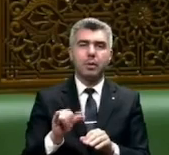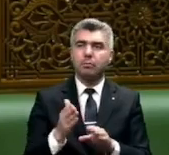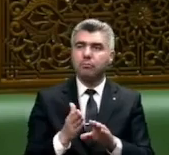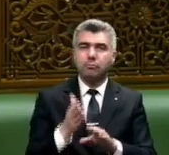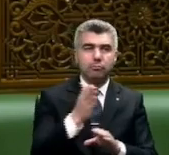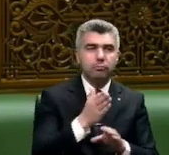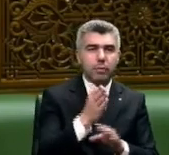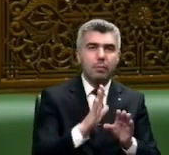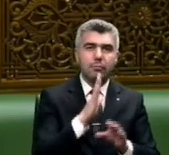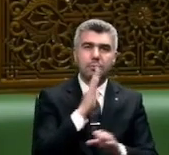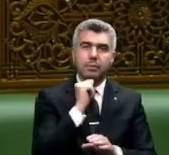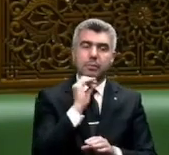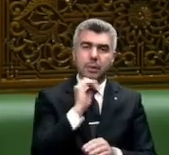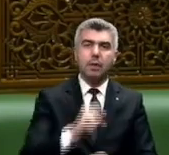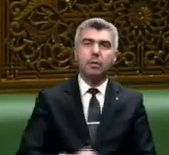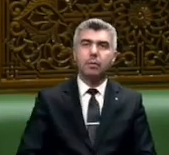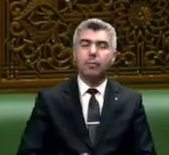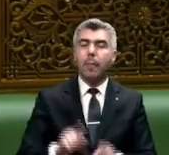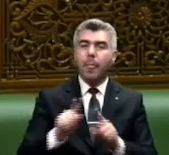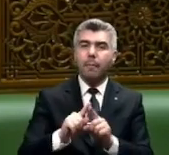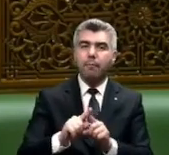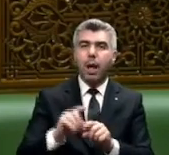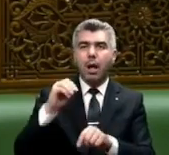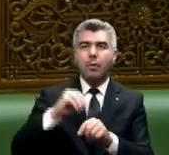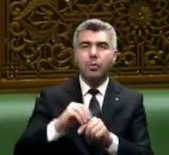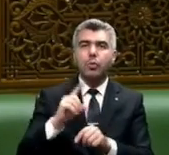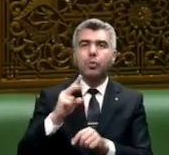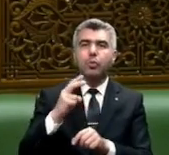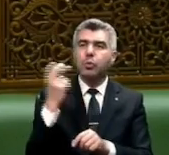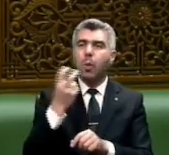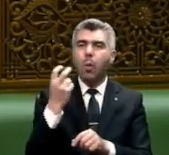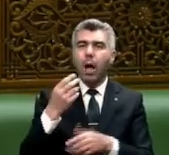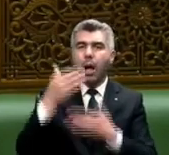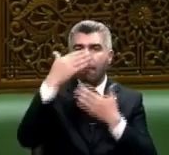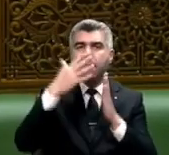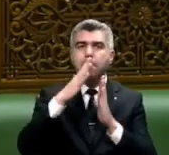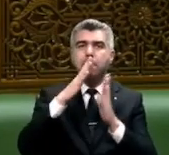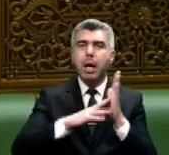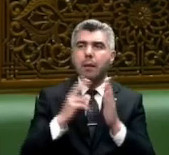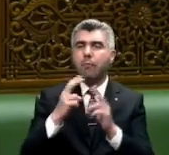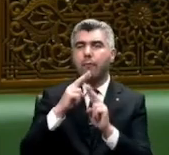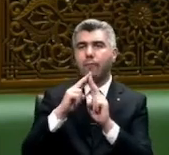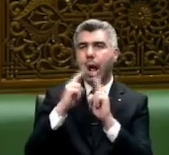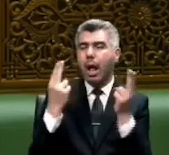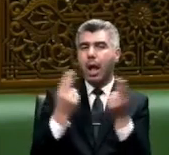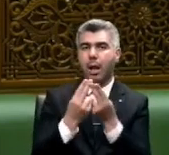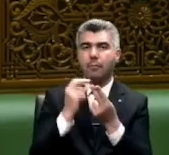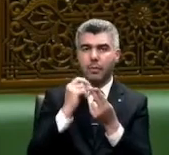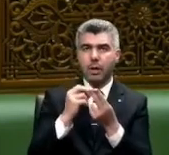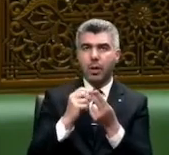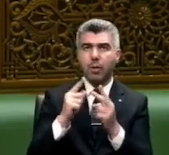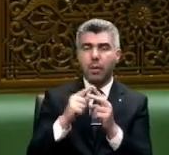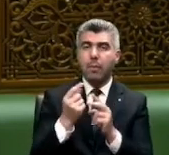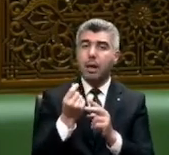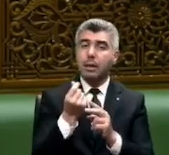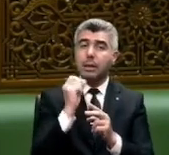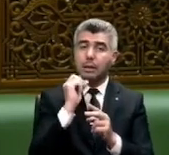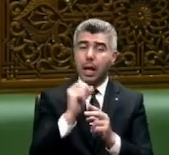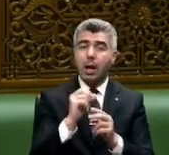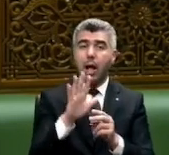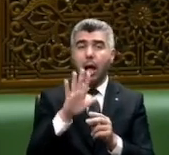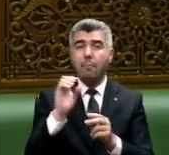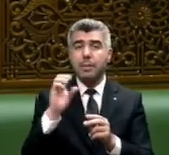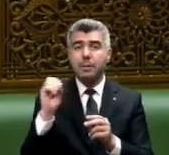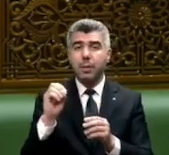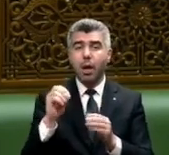وفي نفس الوقت كيجي السائح المغربي اولا السائح المغاربه العالم بهذاك المبلغ اللي تياخذ هذاك ب 600 اورو